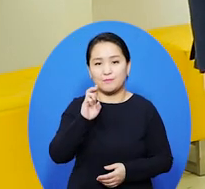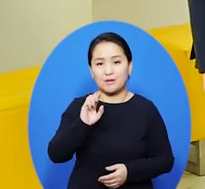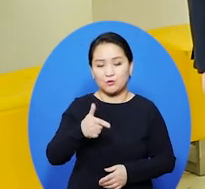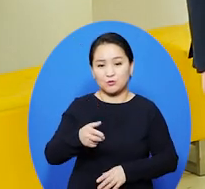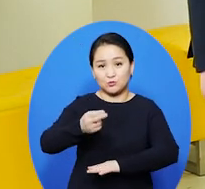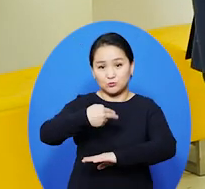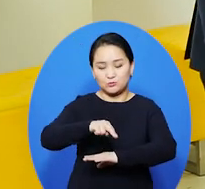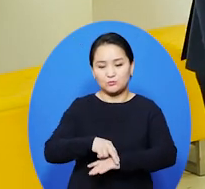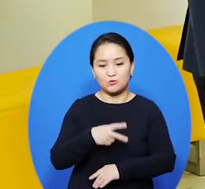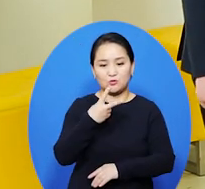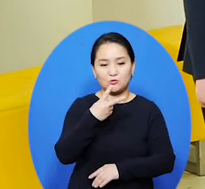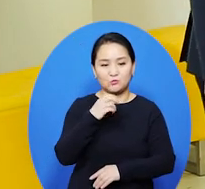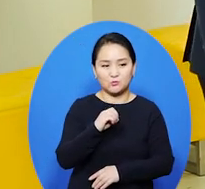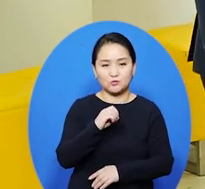би